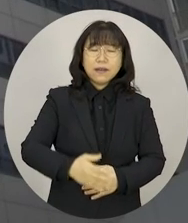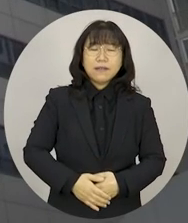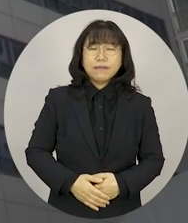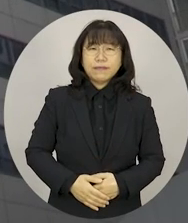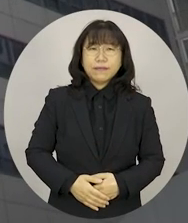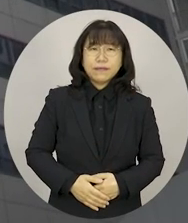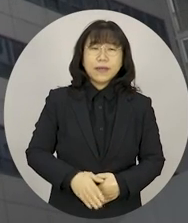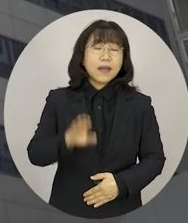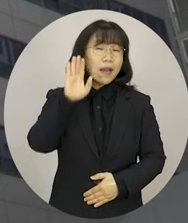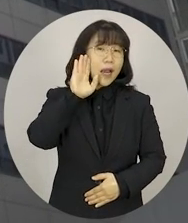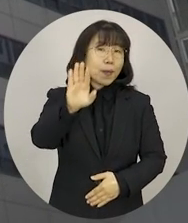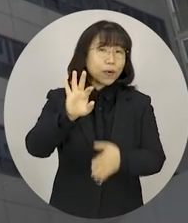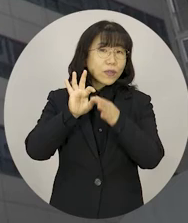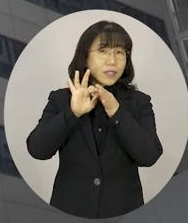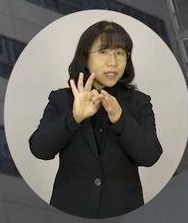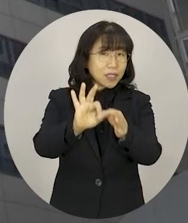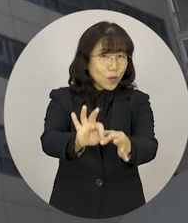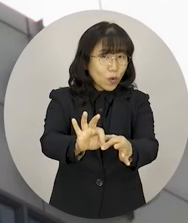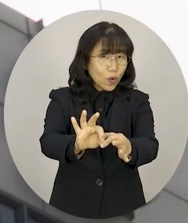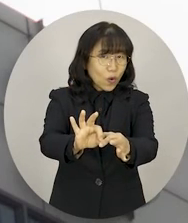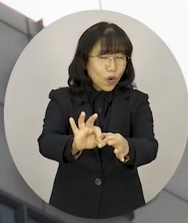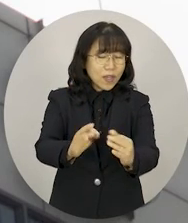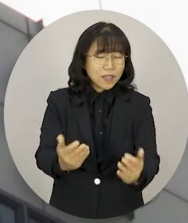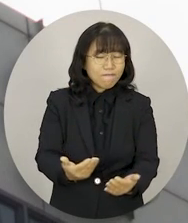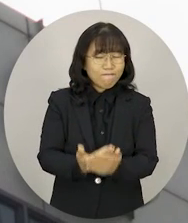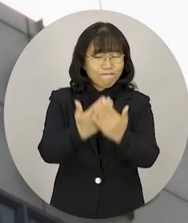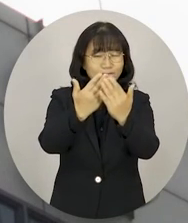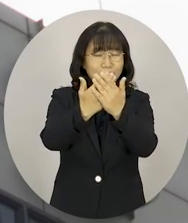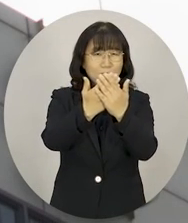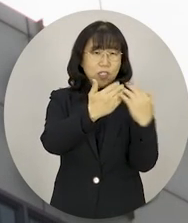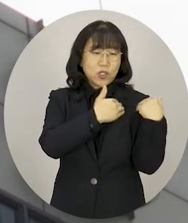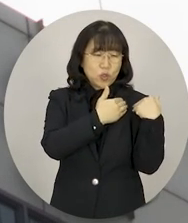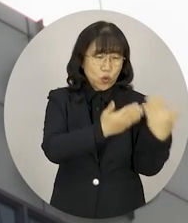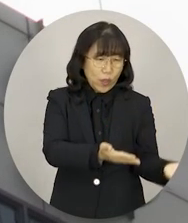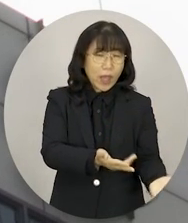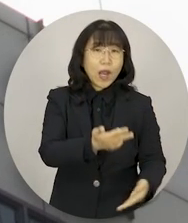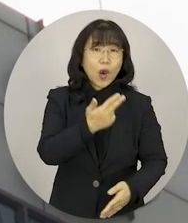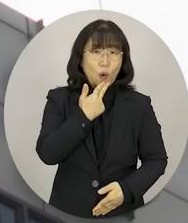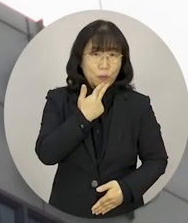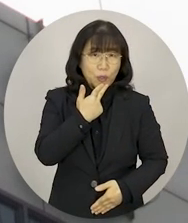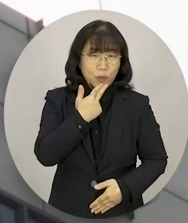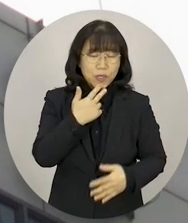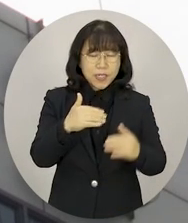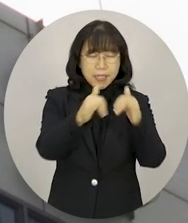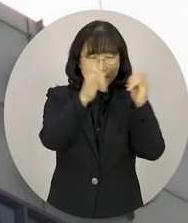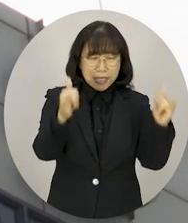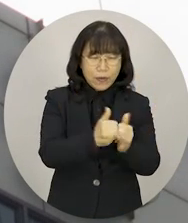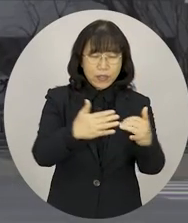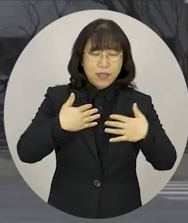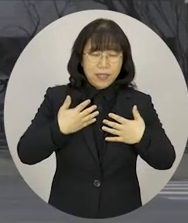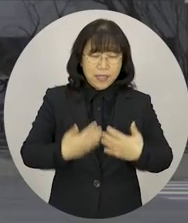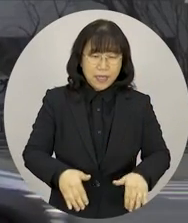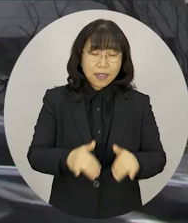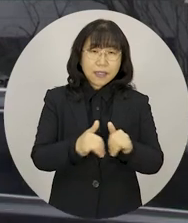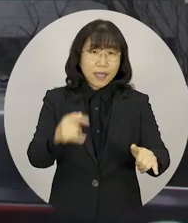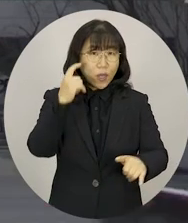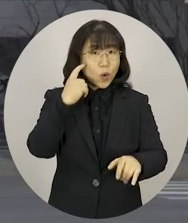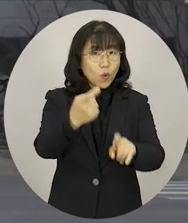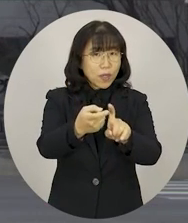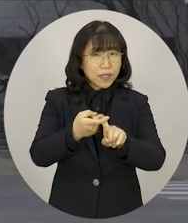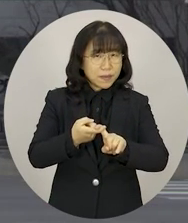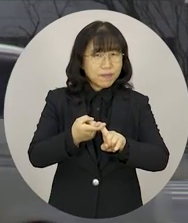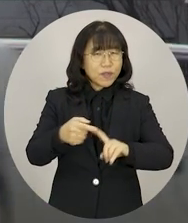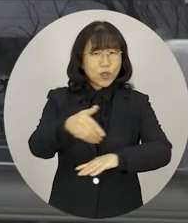있습니다. 강서구는 앞으로도 지속적인 균형 성장 속에서 소외되는 사람이 없도록 사회적 약자에 대해서도